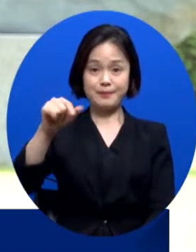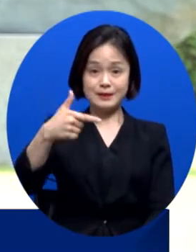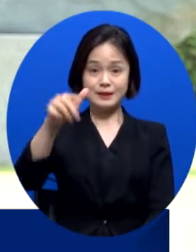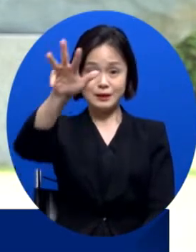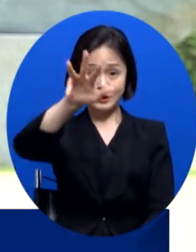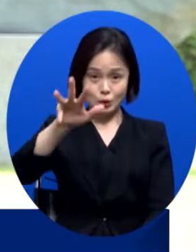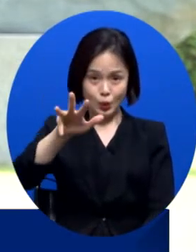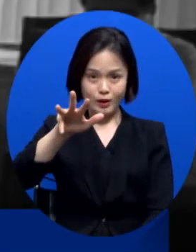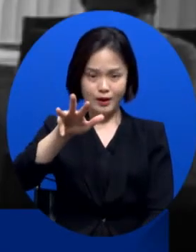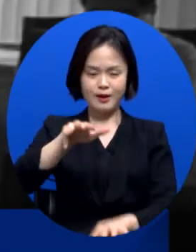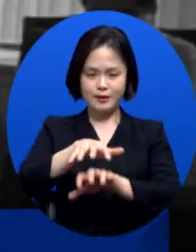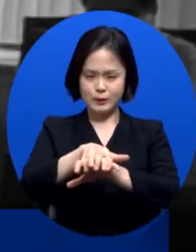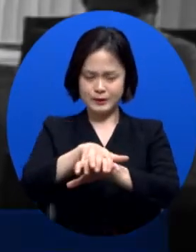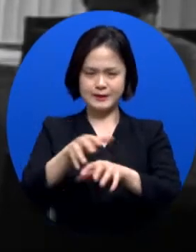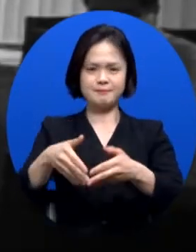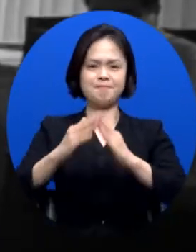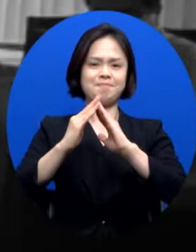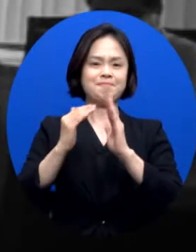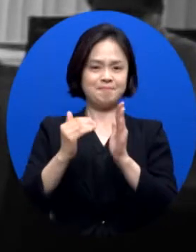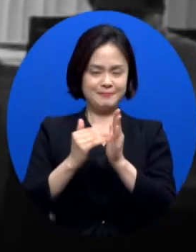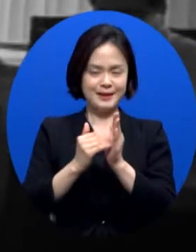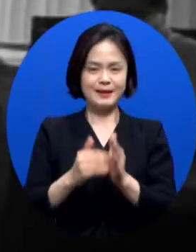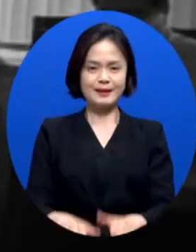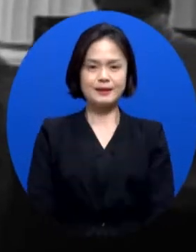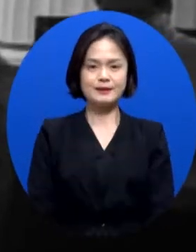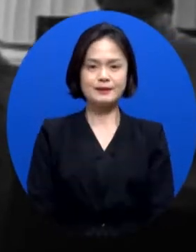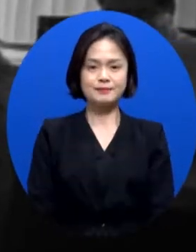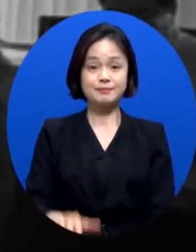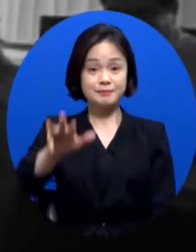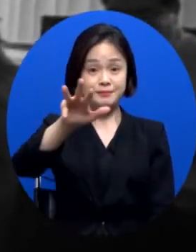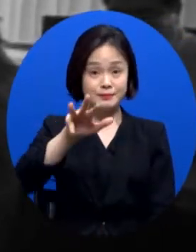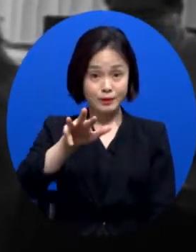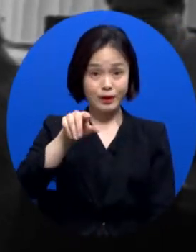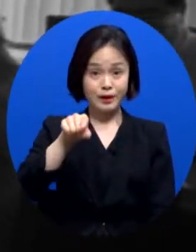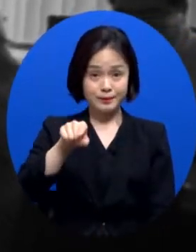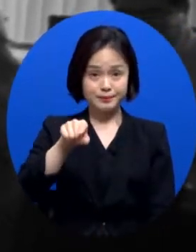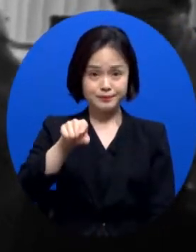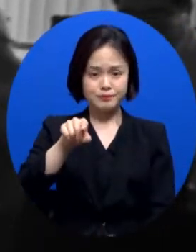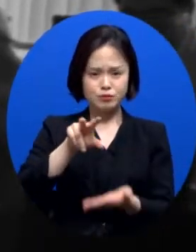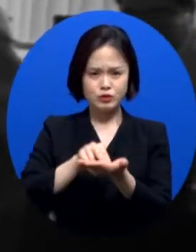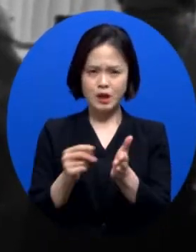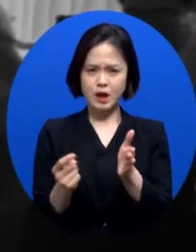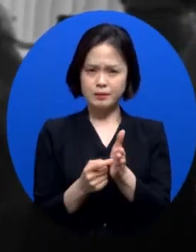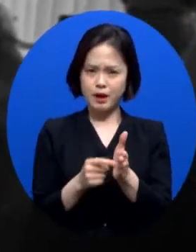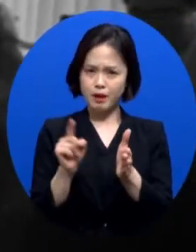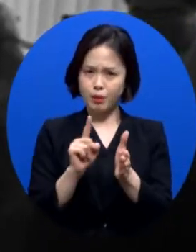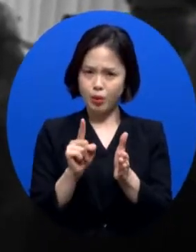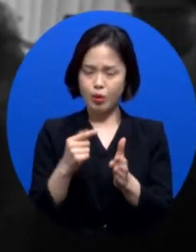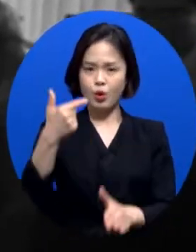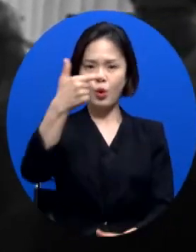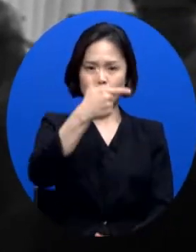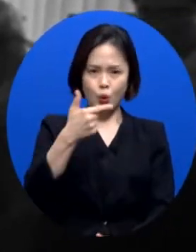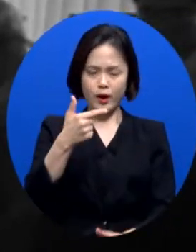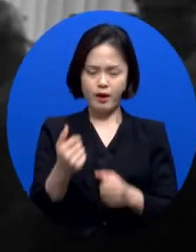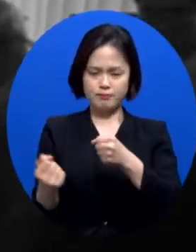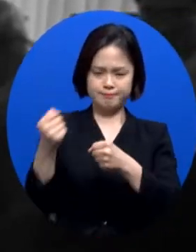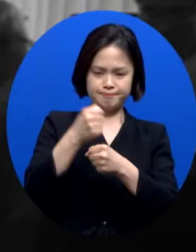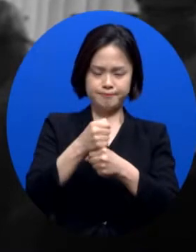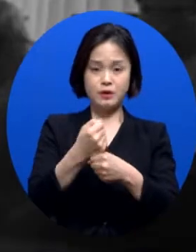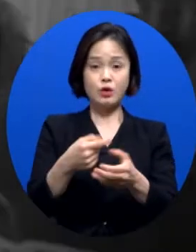소집이 되었고 예장 합신총회는 가장 시급한 과제인 노회 복구를 위해 노회